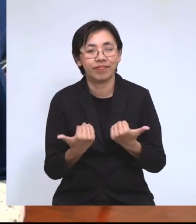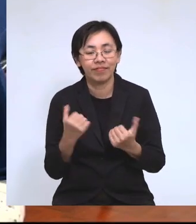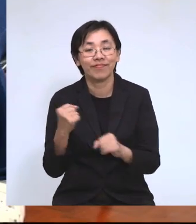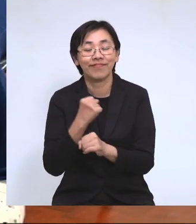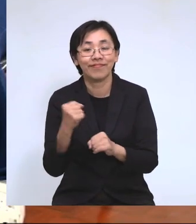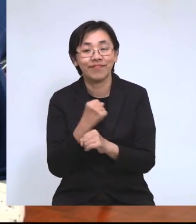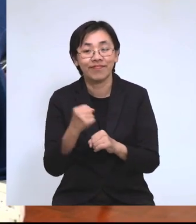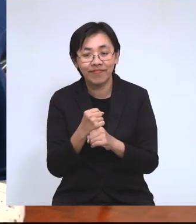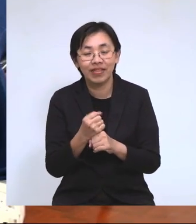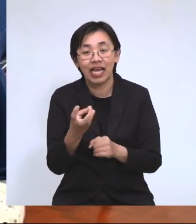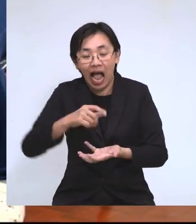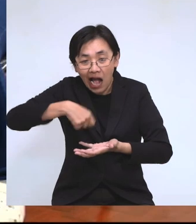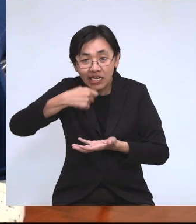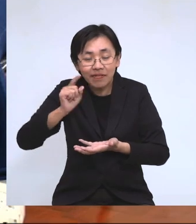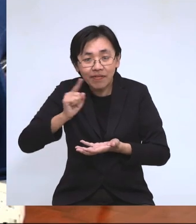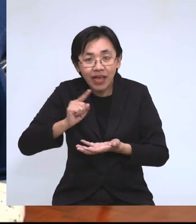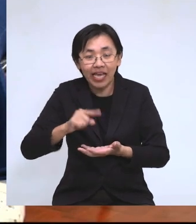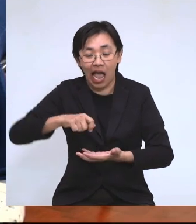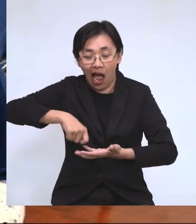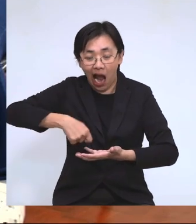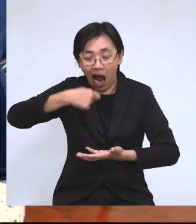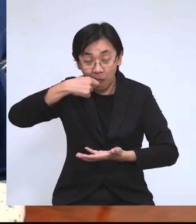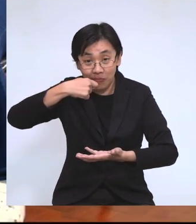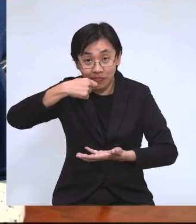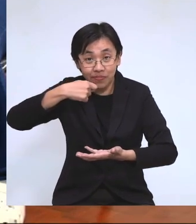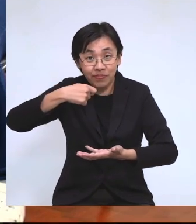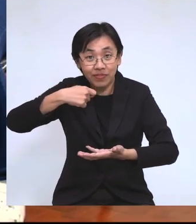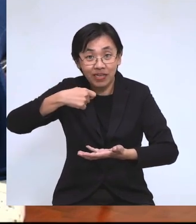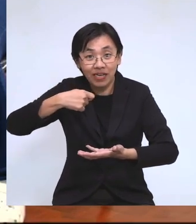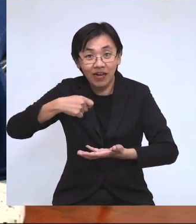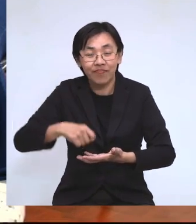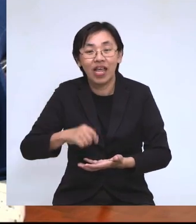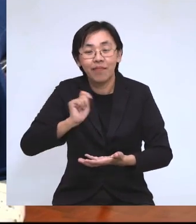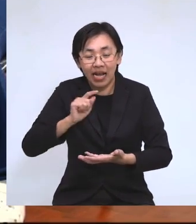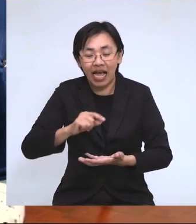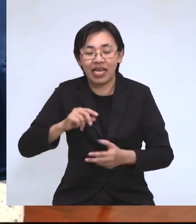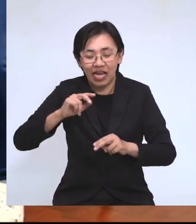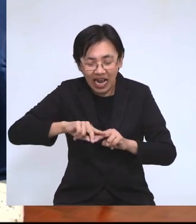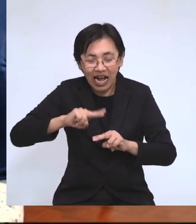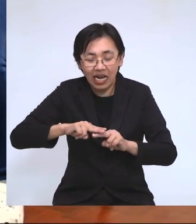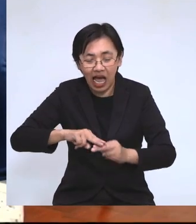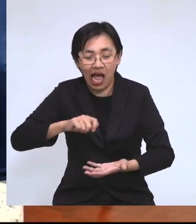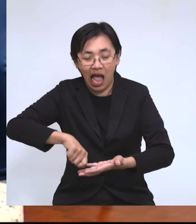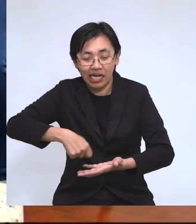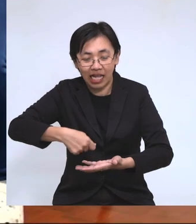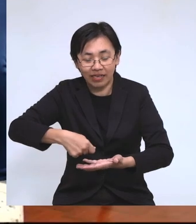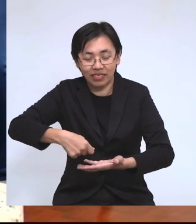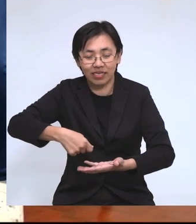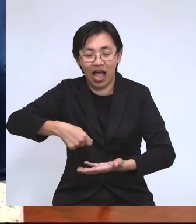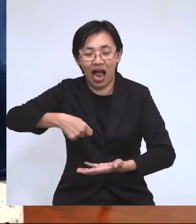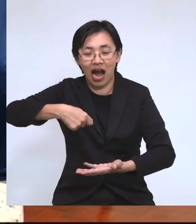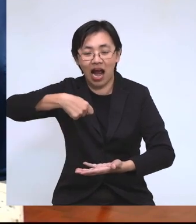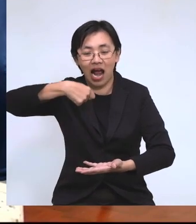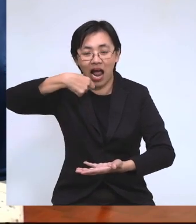วันนี้ค่ะเราจะฝึกการกินข้าวด้วยช้อนที่มอสเนี่ย ยังไงแม่บอกเราอยากให้หน้าหลังตรงใช่ไหมเราอยากอ่ะ